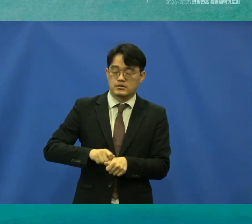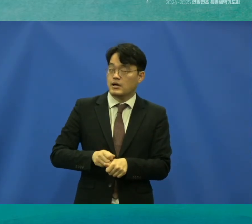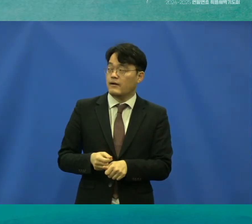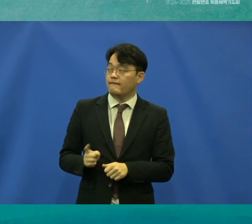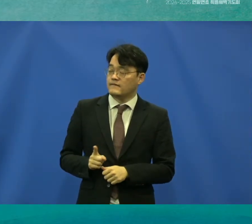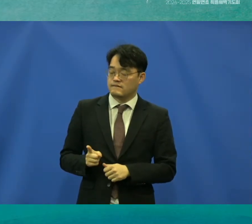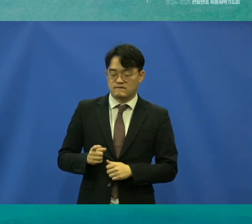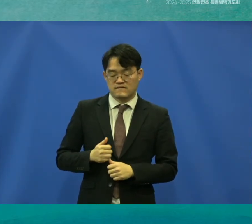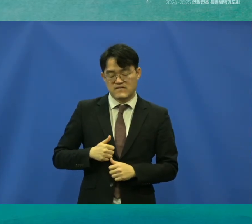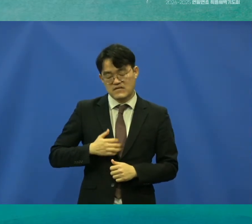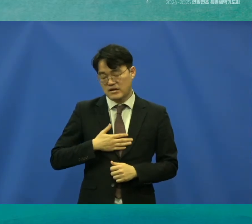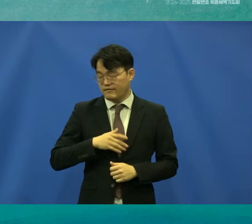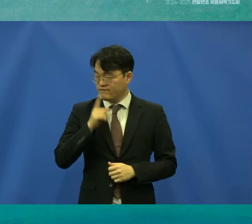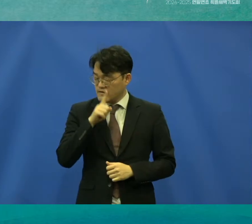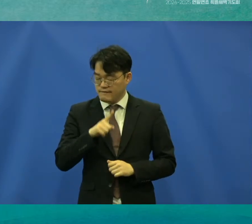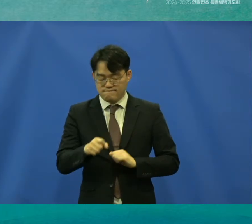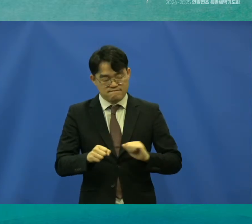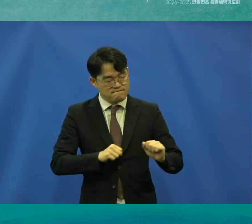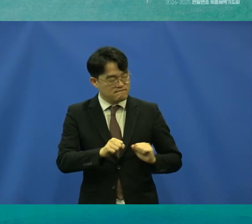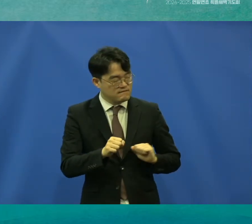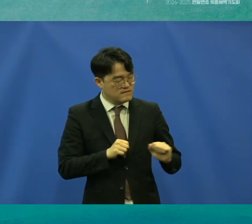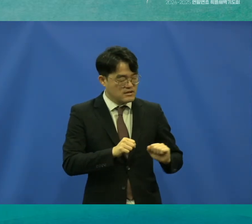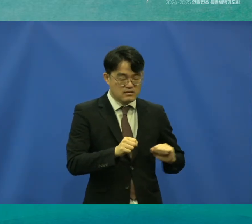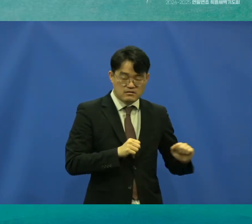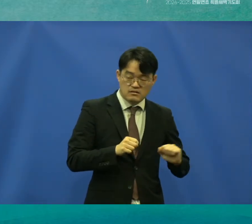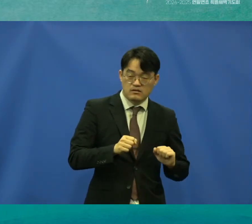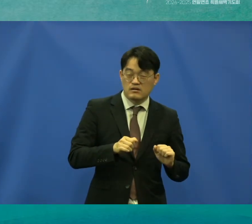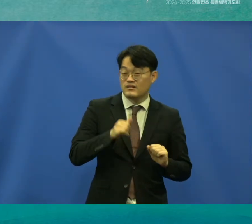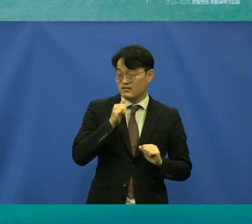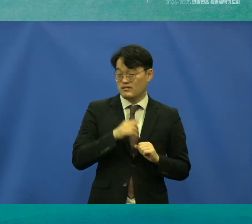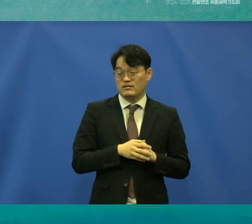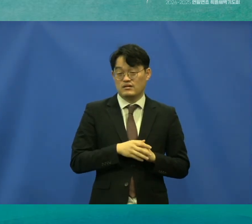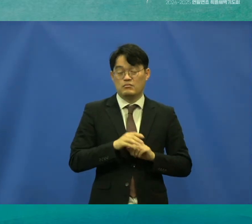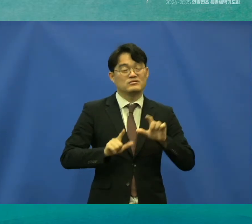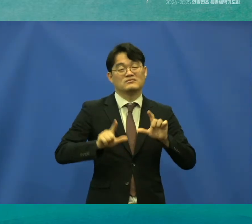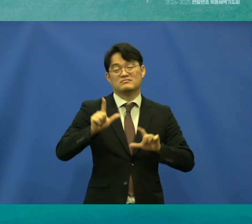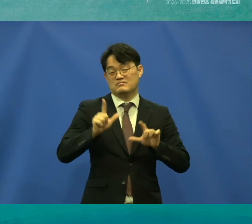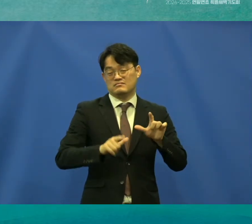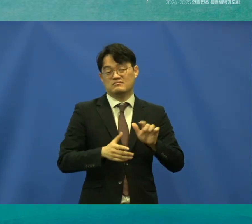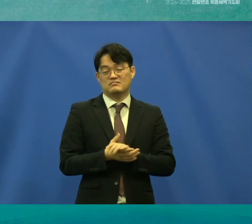뭐든지 신이 나, 즐거워, 행복해. 얼굴이 확 폈어.